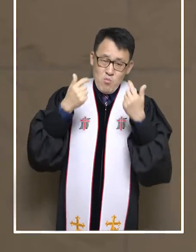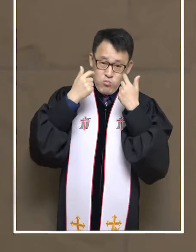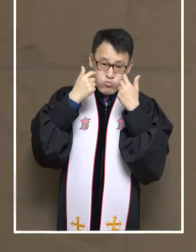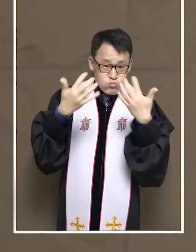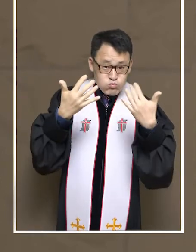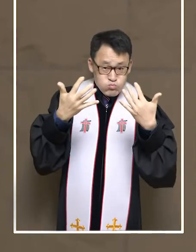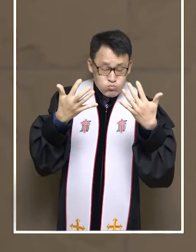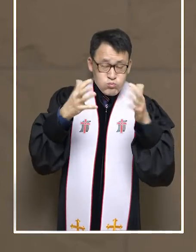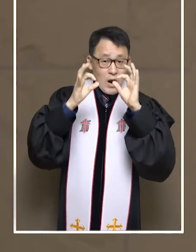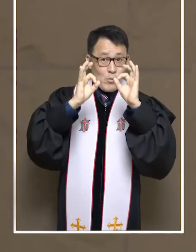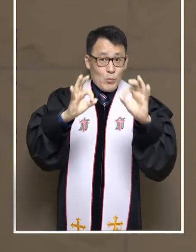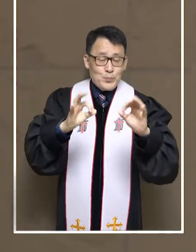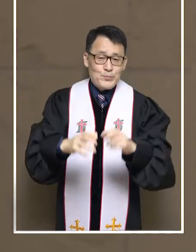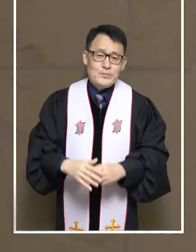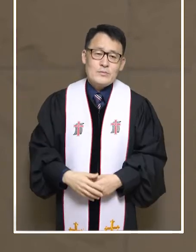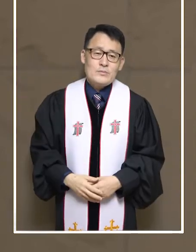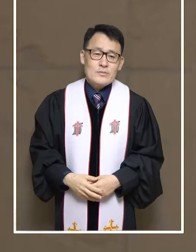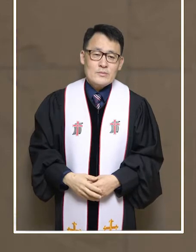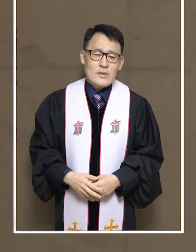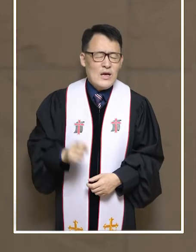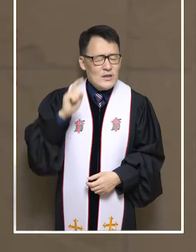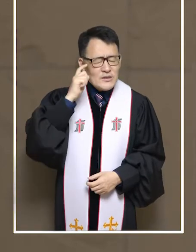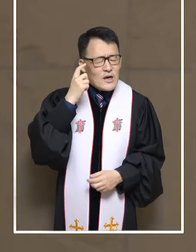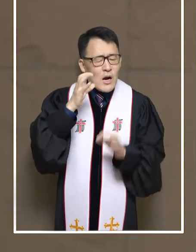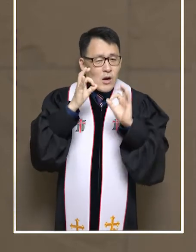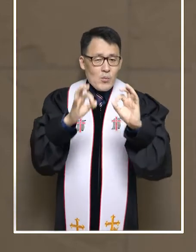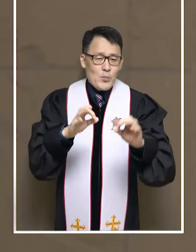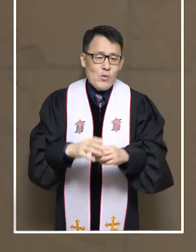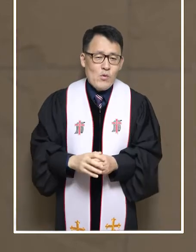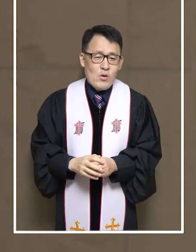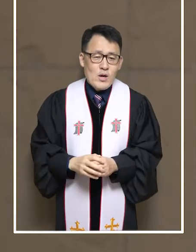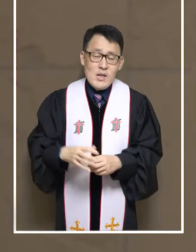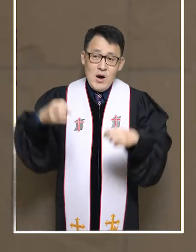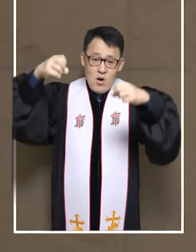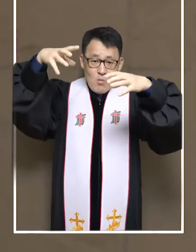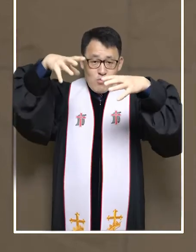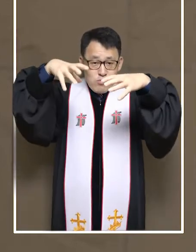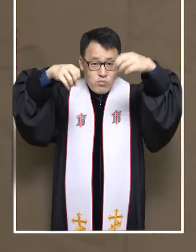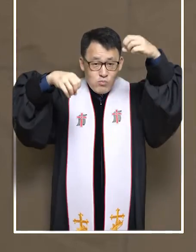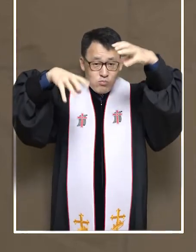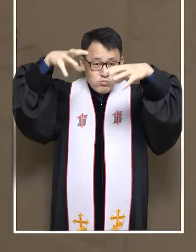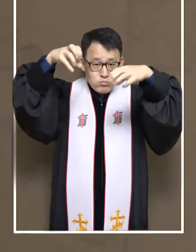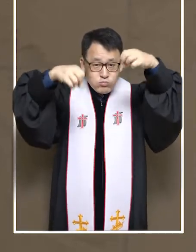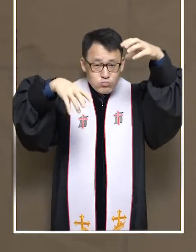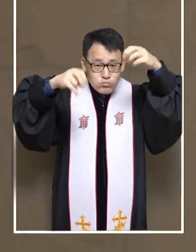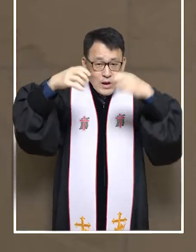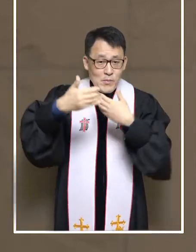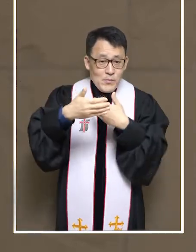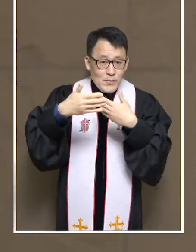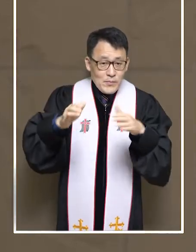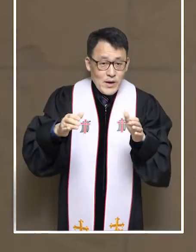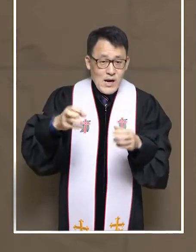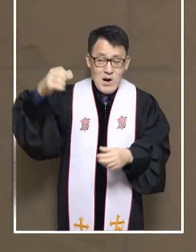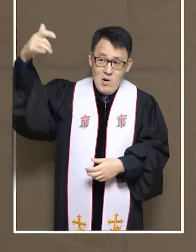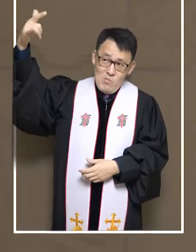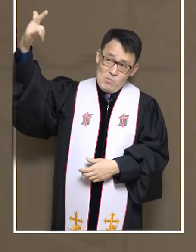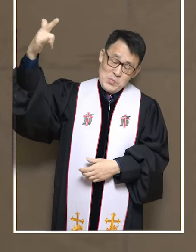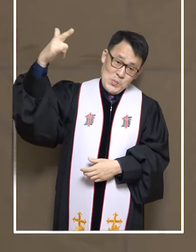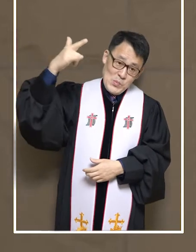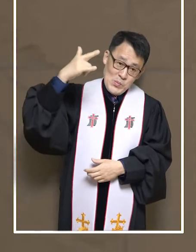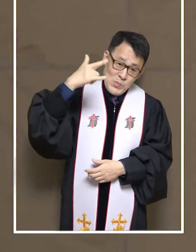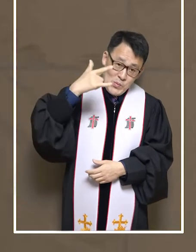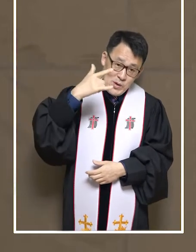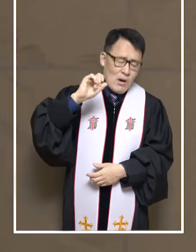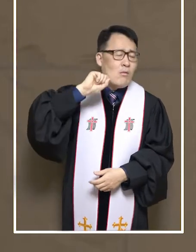있으면 빛이 더 선명하게 보입니다. 생각해 보세요. 전등불이 환하게 밝혀져 있는